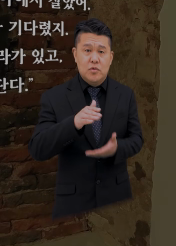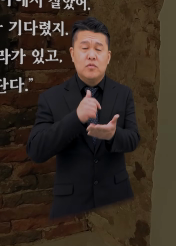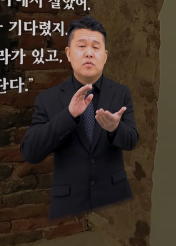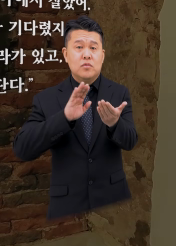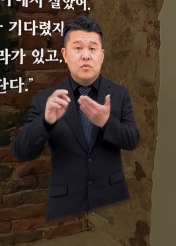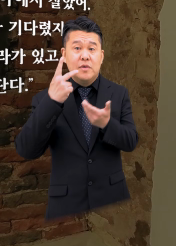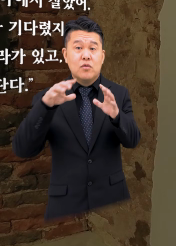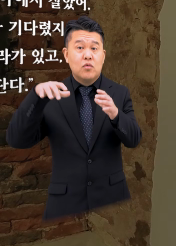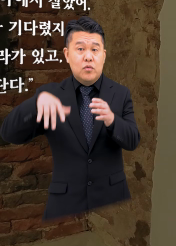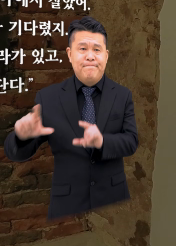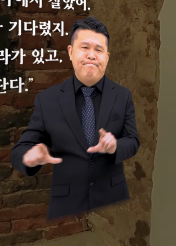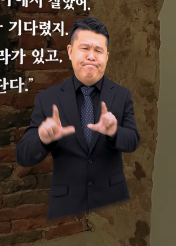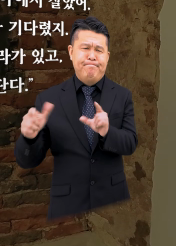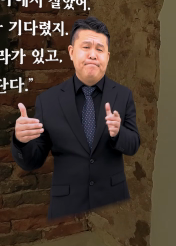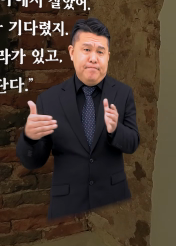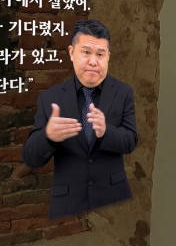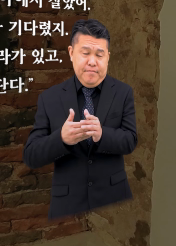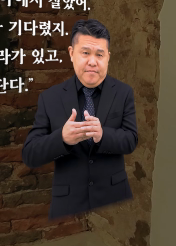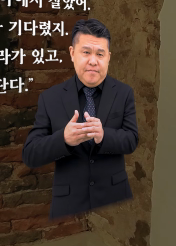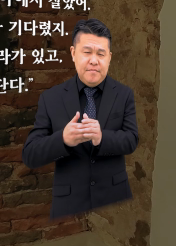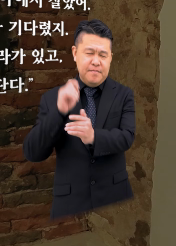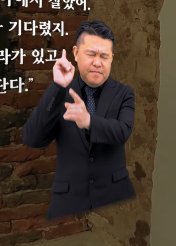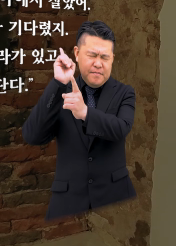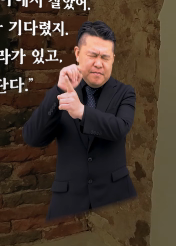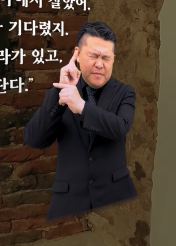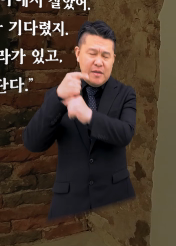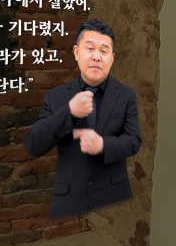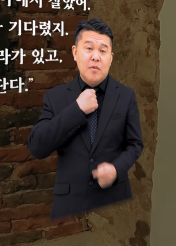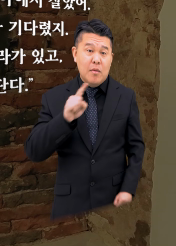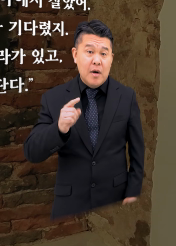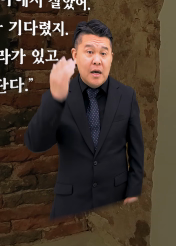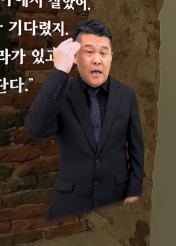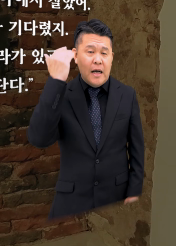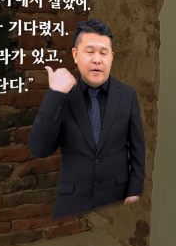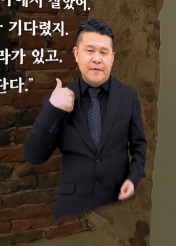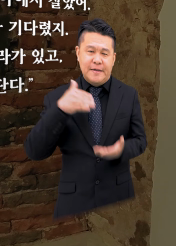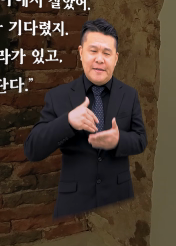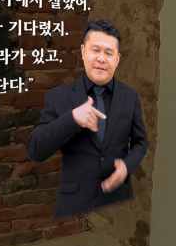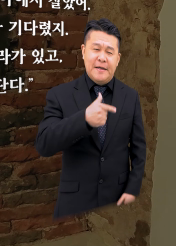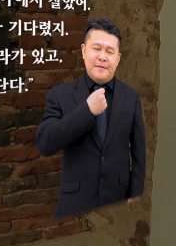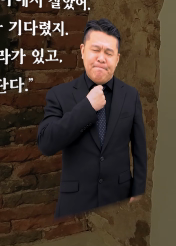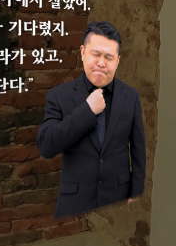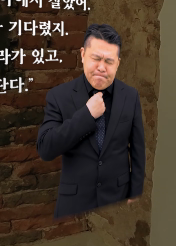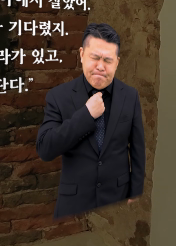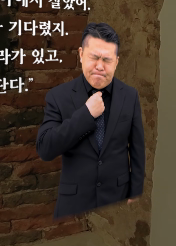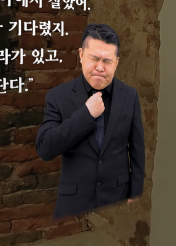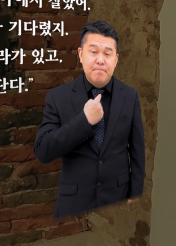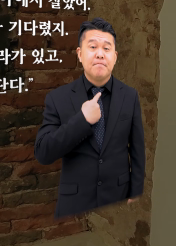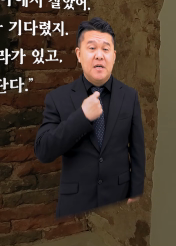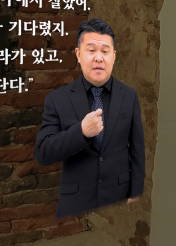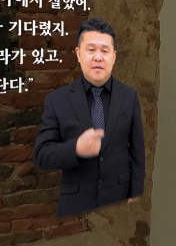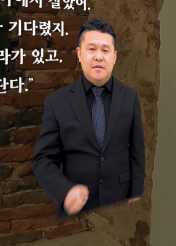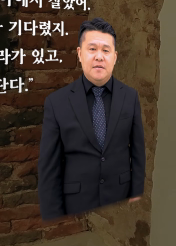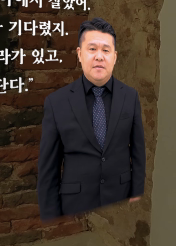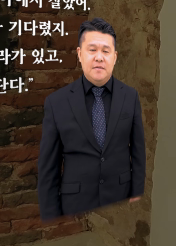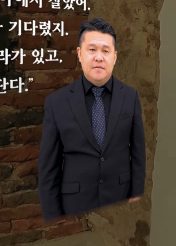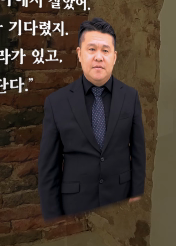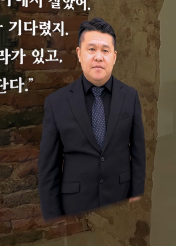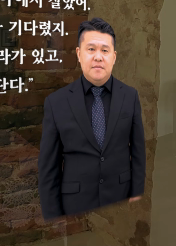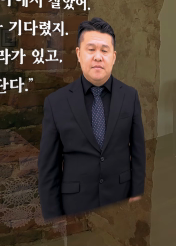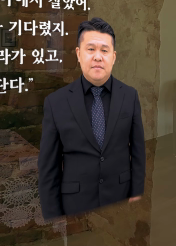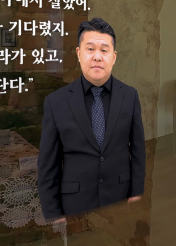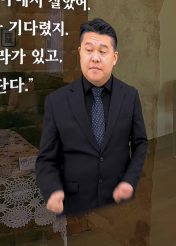우린 추방당한 다음에 미국 캘리포니아에서 살았어. 매일 한국으로 돌아갈 날을 손꼽아